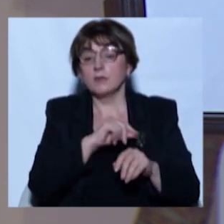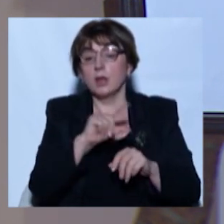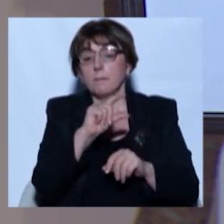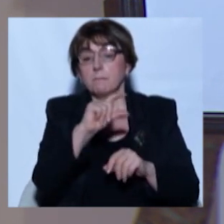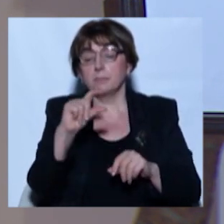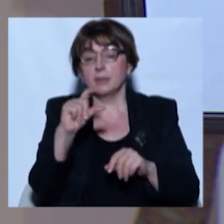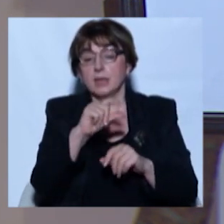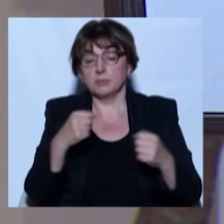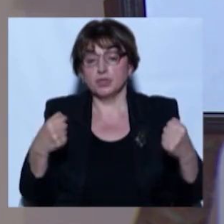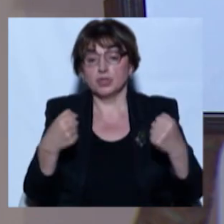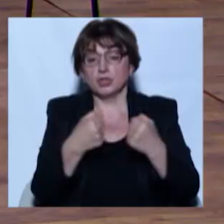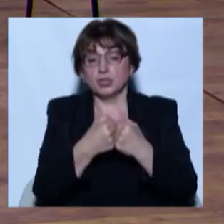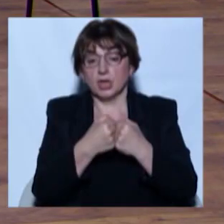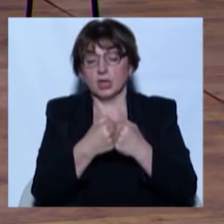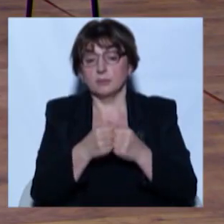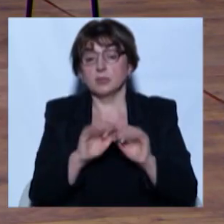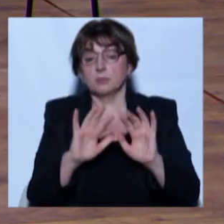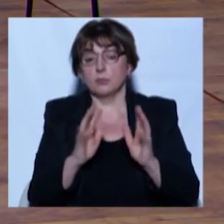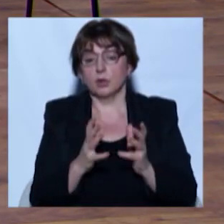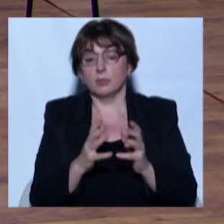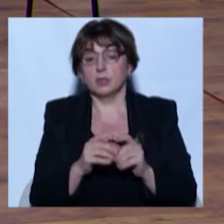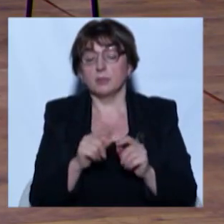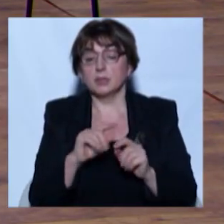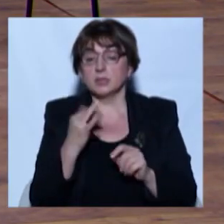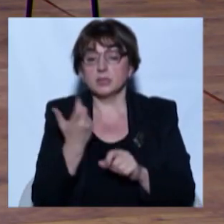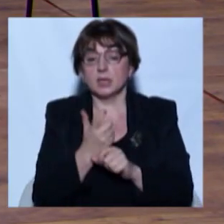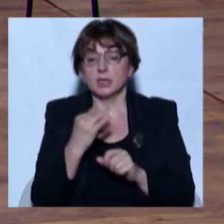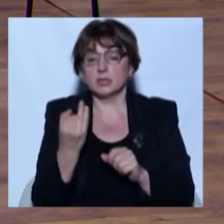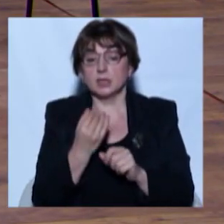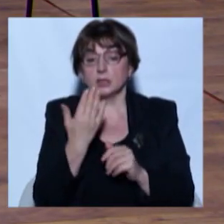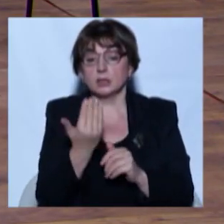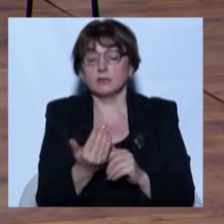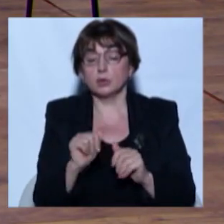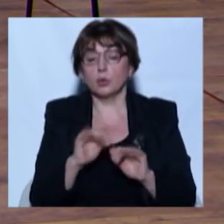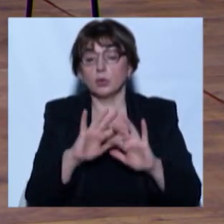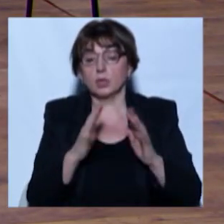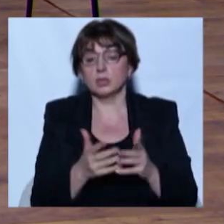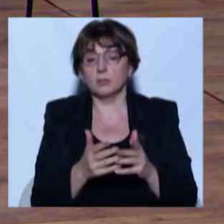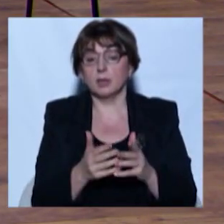ფილების შეჯახების პროცესი. ალბათ საინტერესო იქნება თქვენთვის, როგორ ხდება